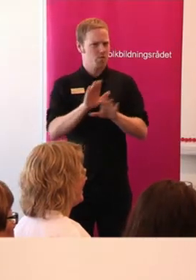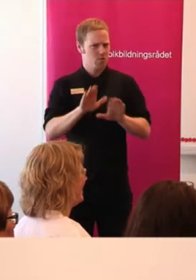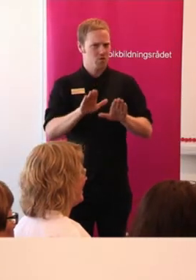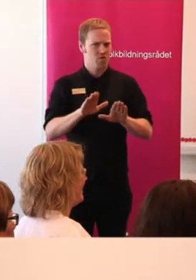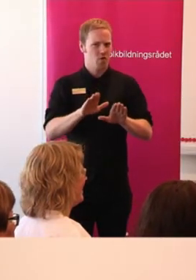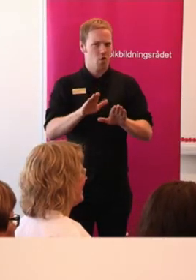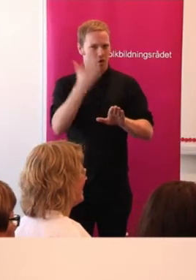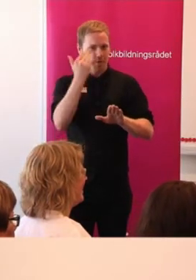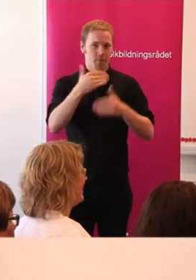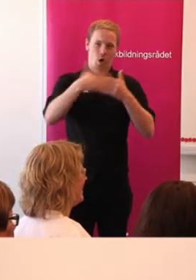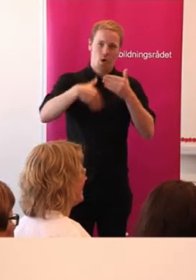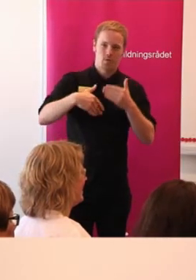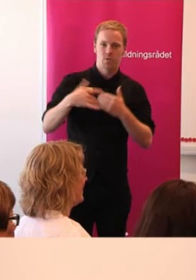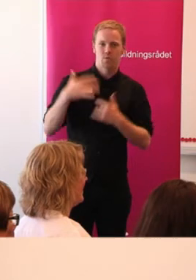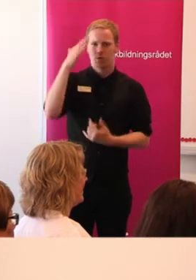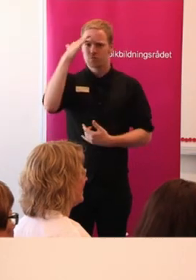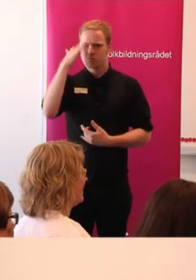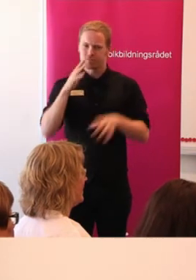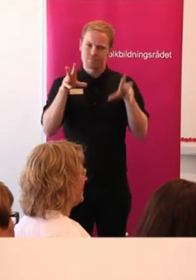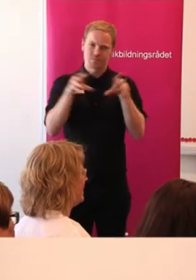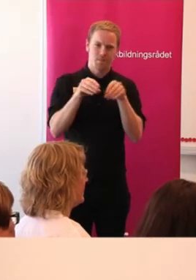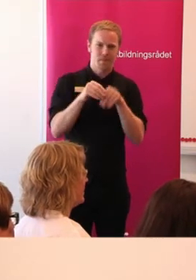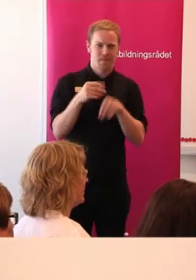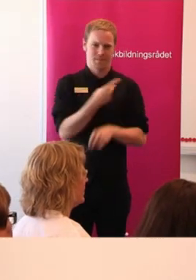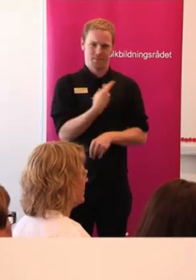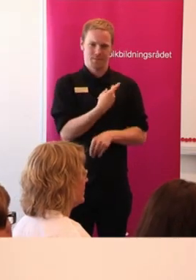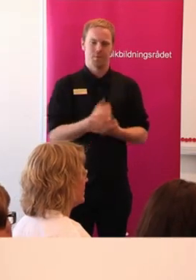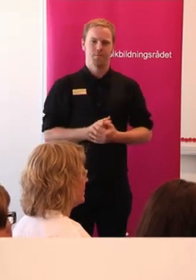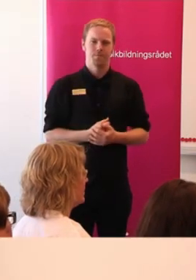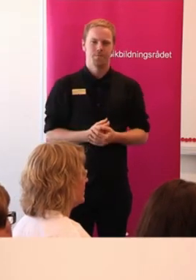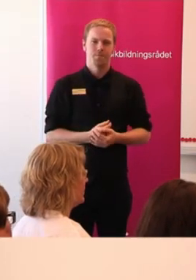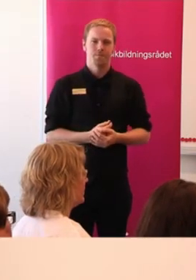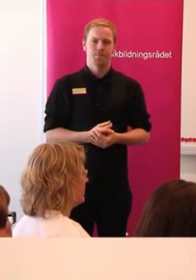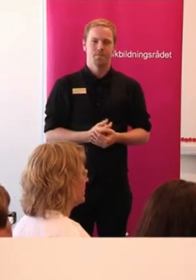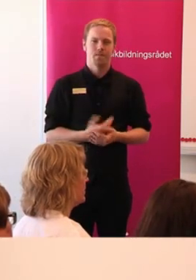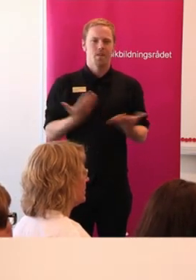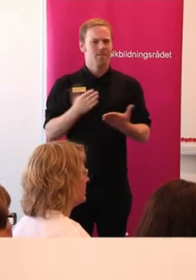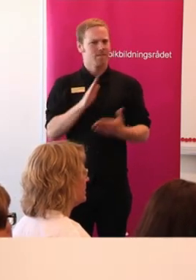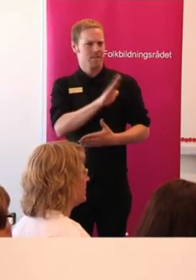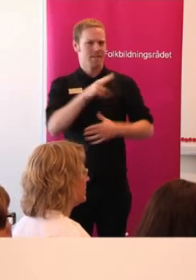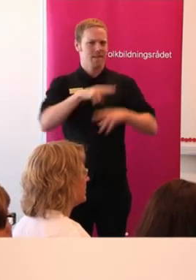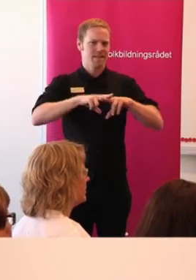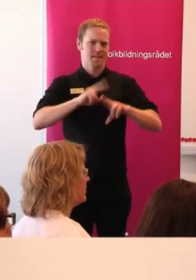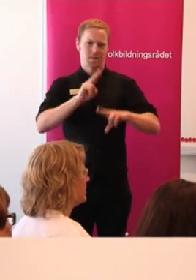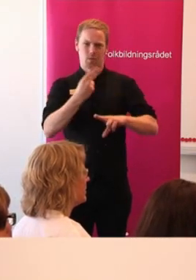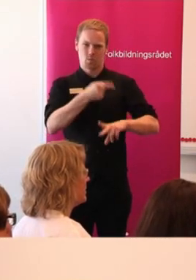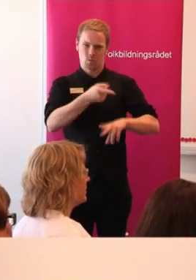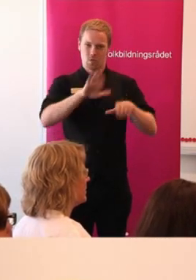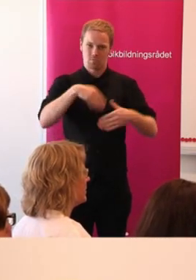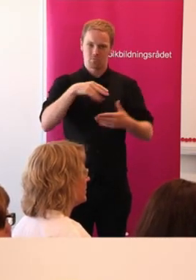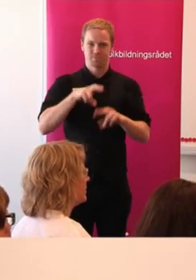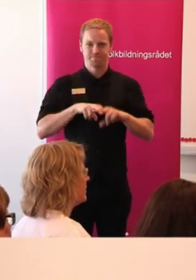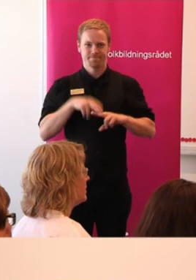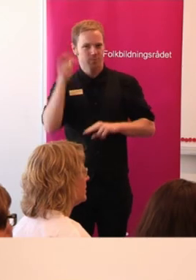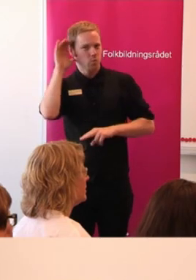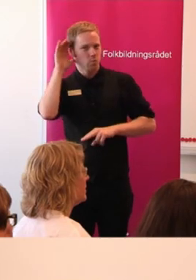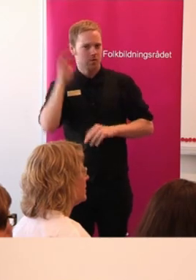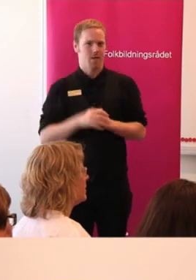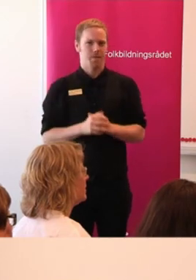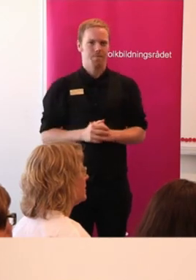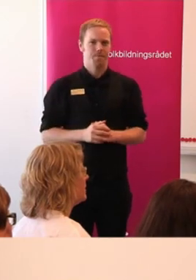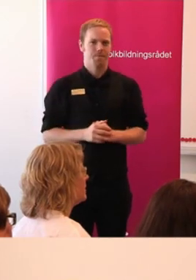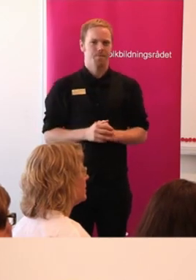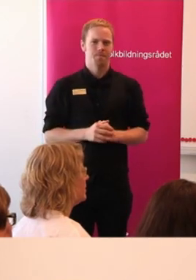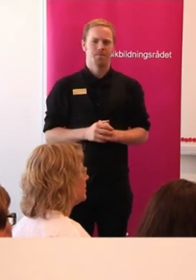Och runda av och tänka till och sammanfatta du och jag. Vad är din känsla när du kommer hit? Kommer upp här och har suttit här en timme och lyssnat nu? Ja, det